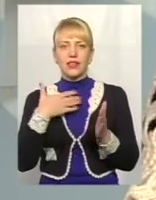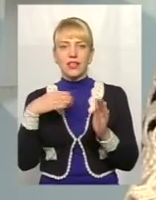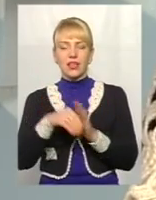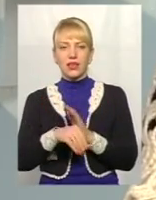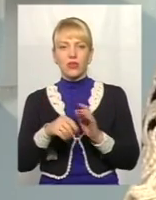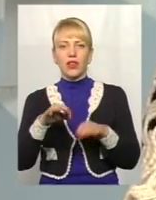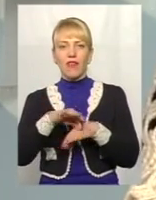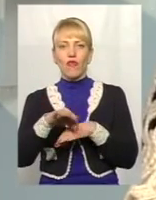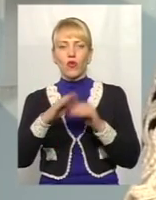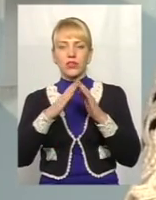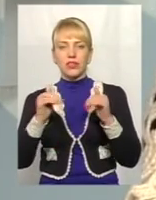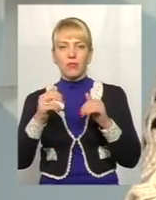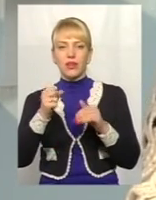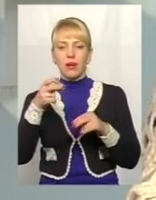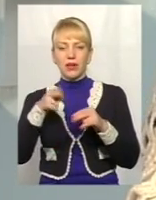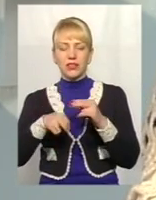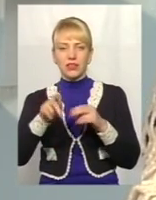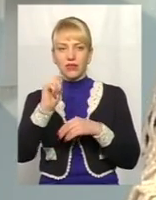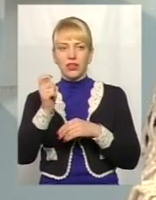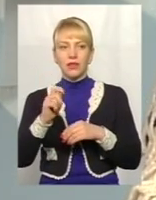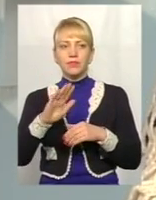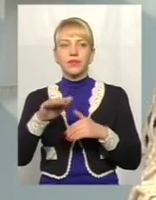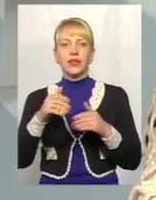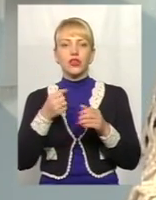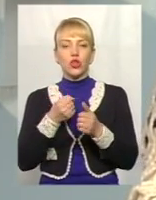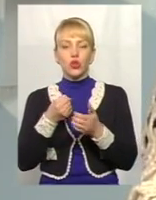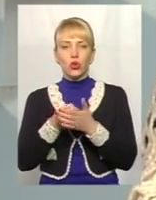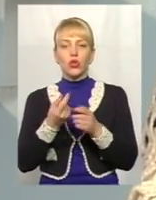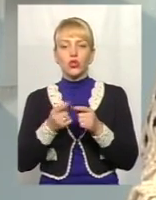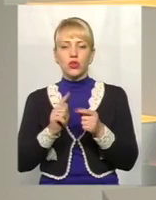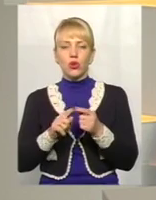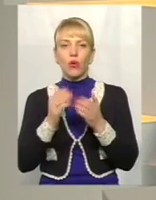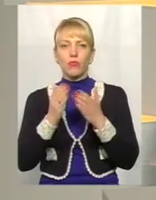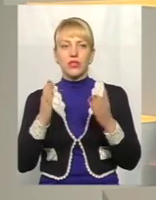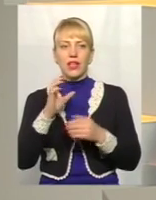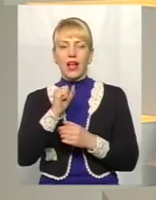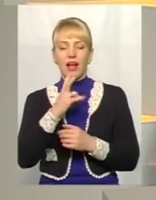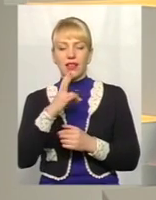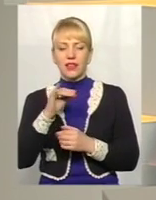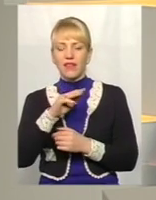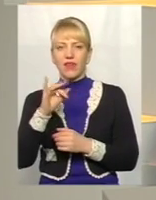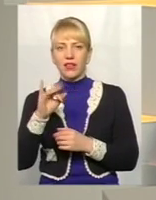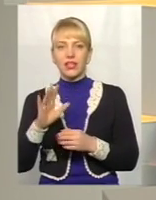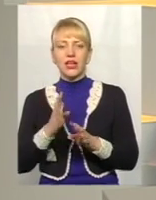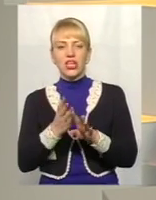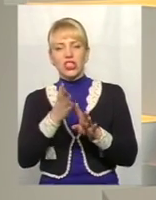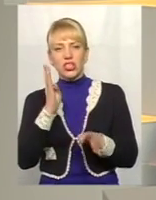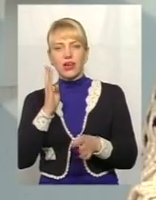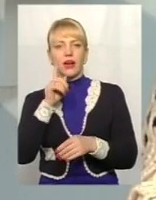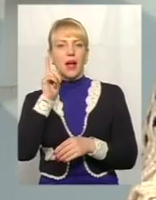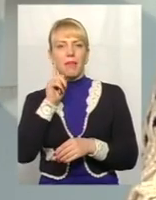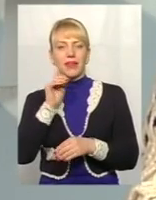концтаборі наприкінці війни. І до цього музею Анни Франк черга підлітків десь